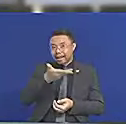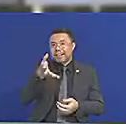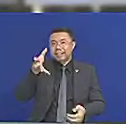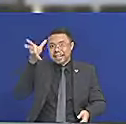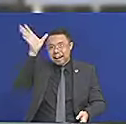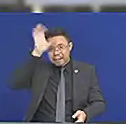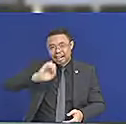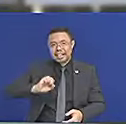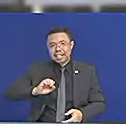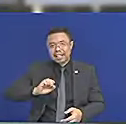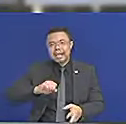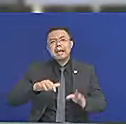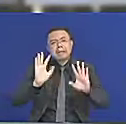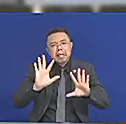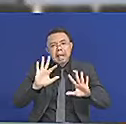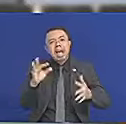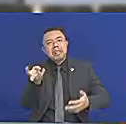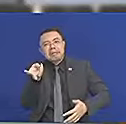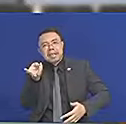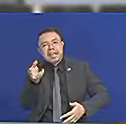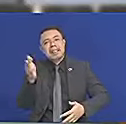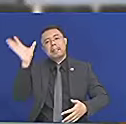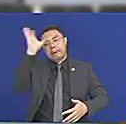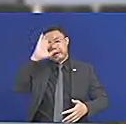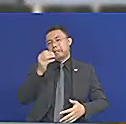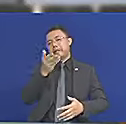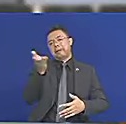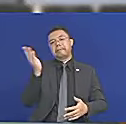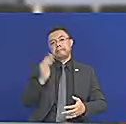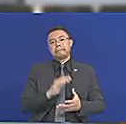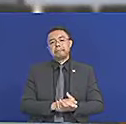loh, banyak atau sedikit, ya.